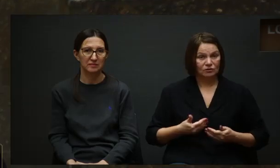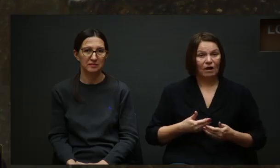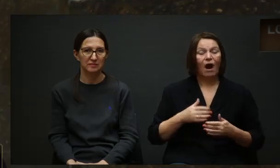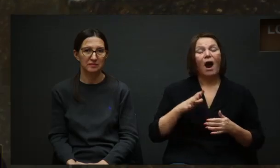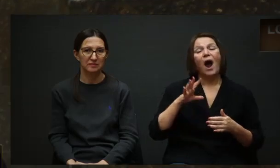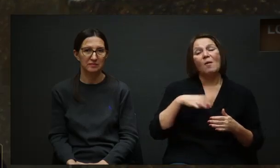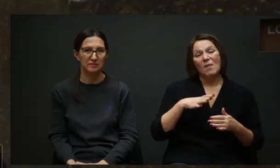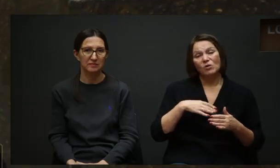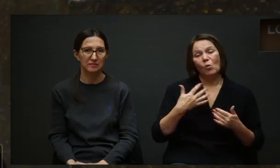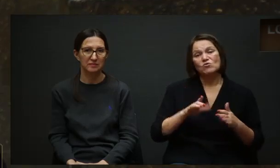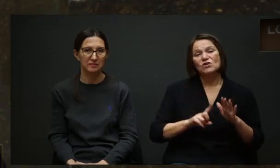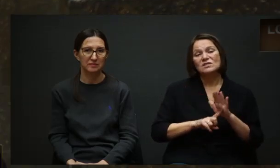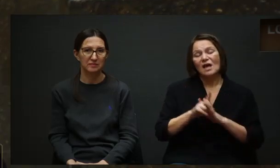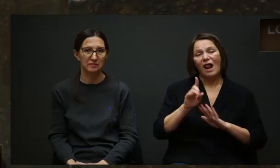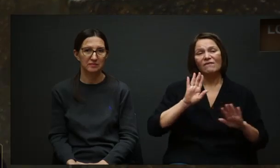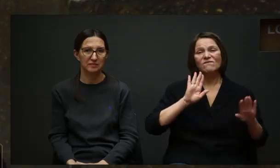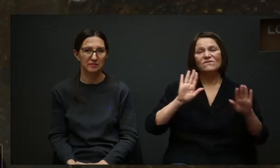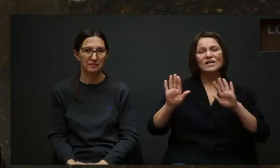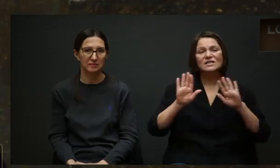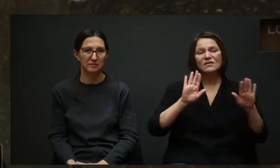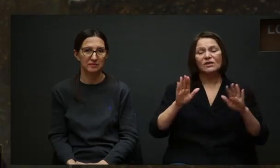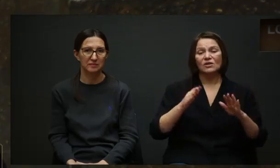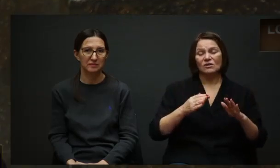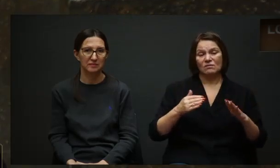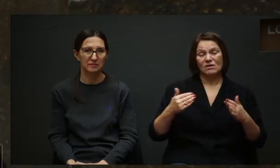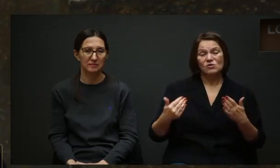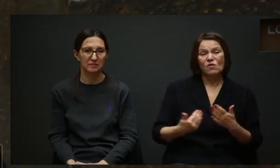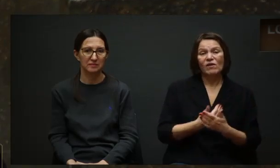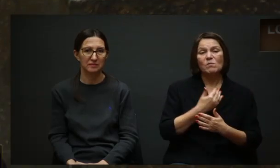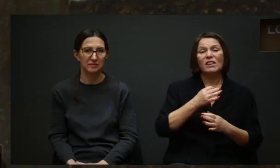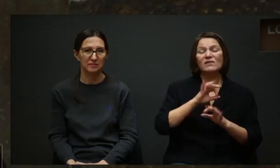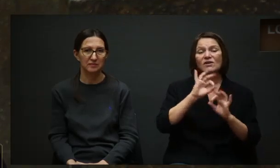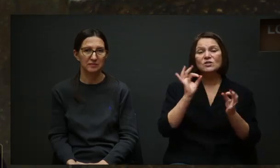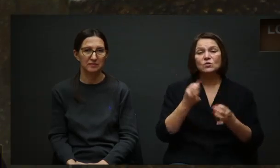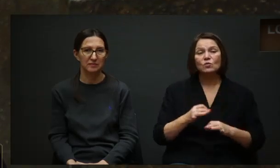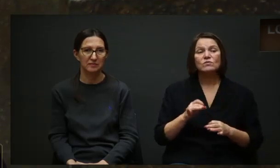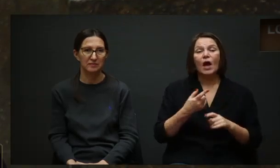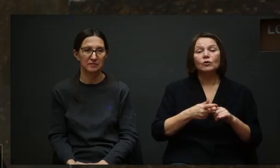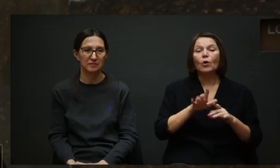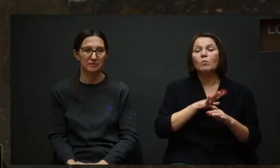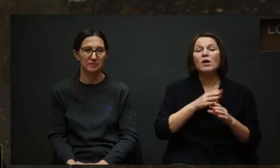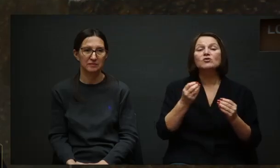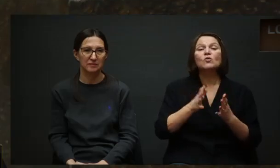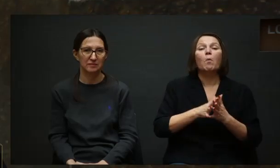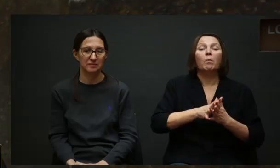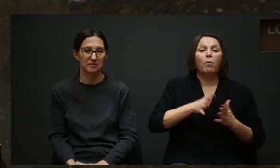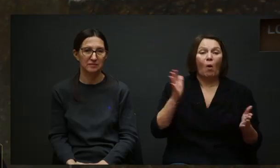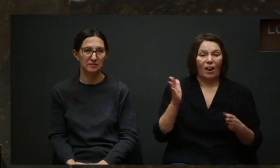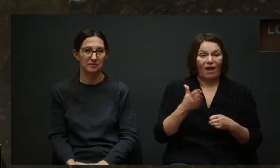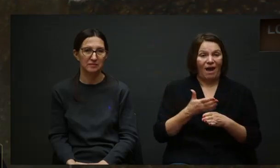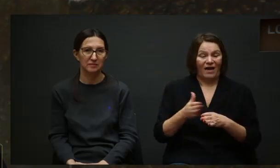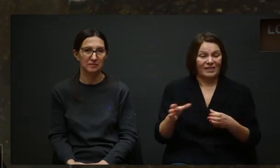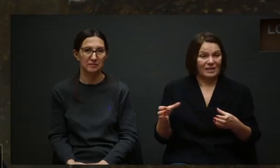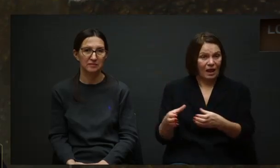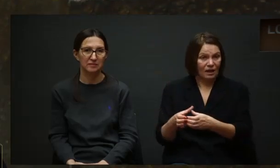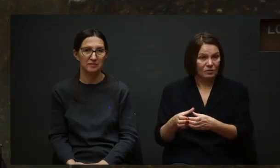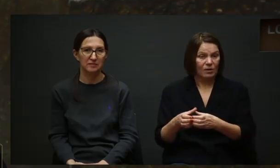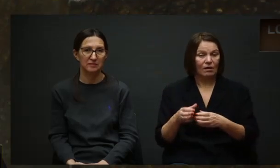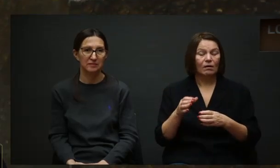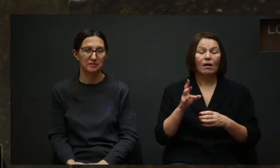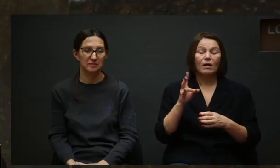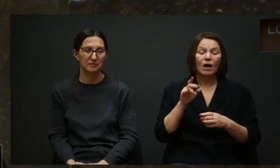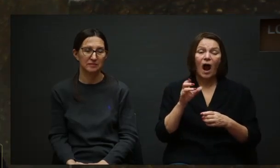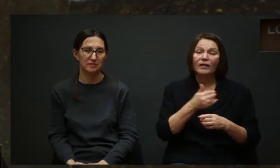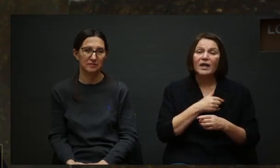там выставки какие-то современного искусства, которые тоже были еще более отдельными, хотя они были связаны